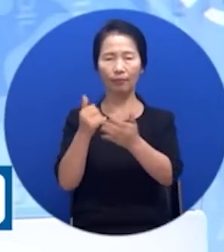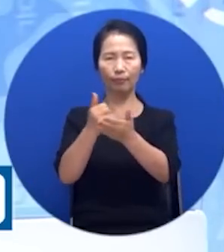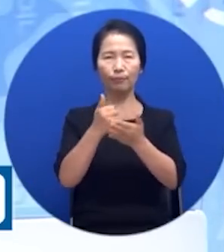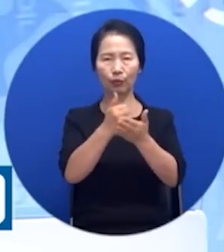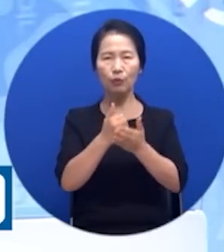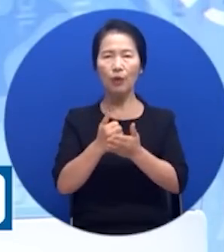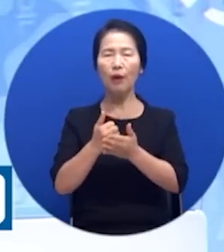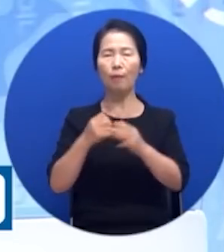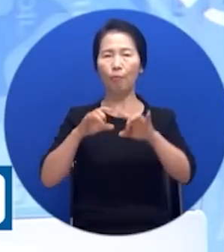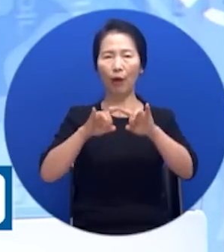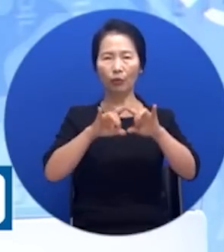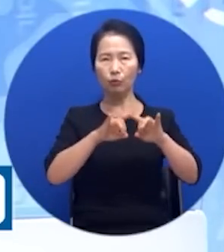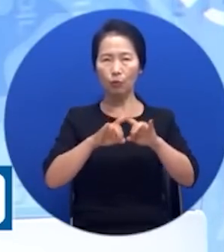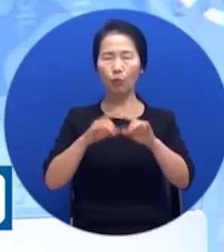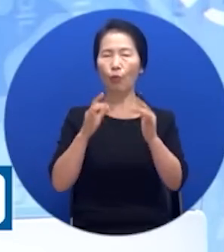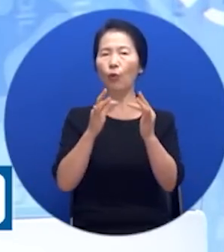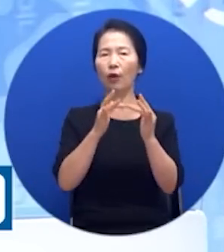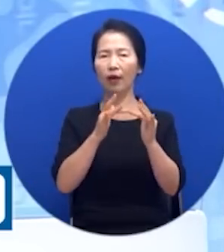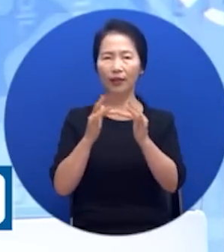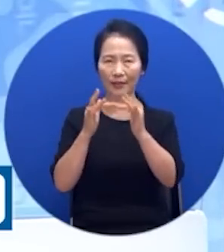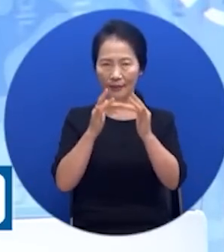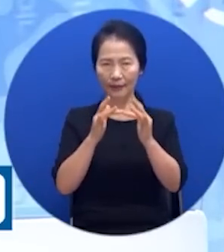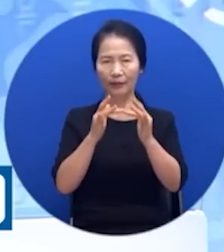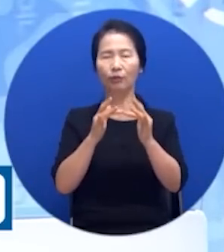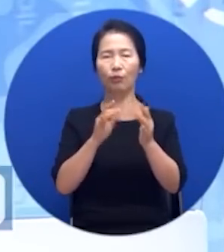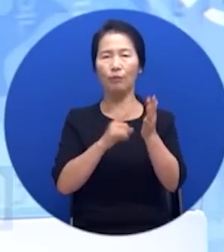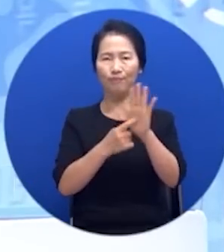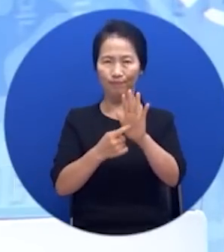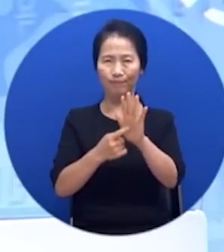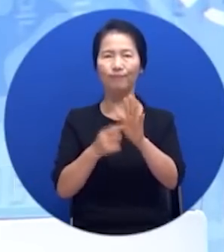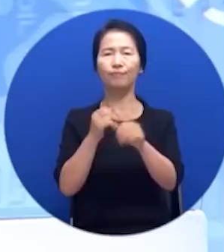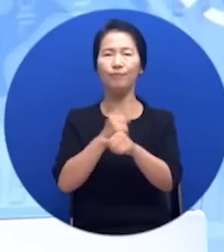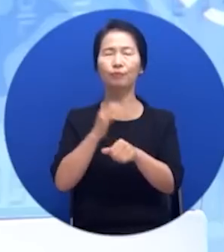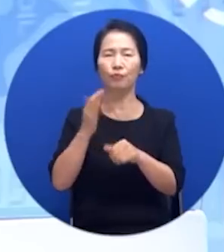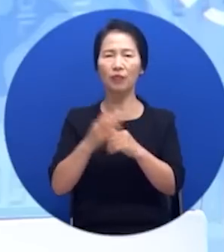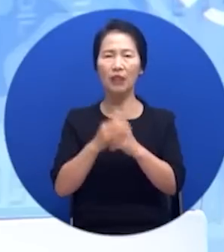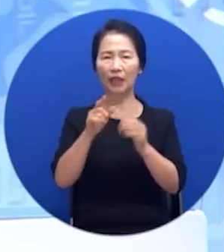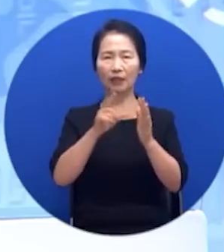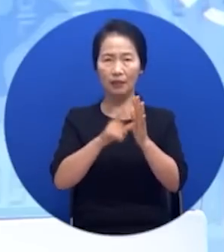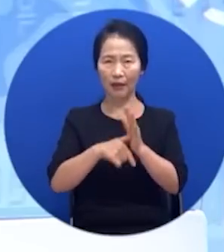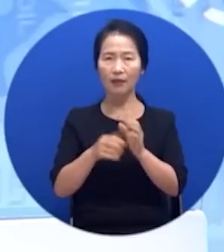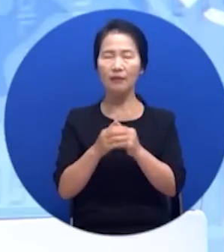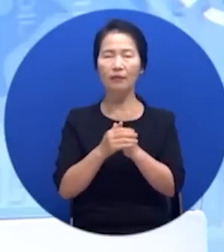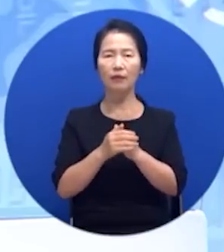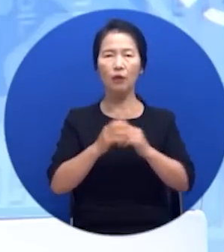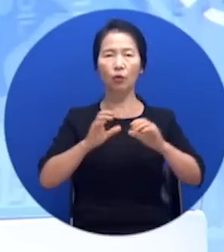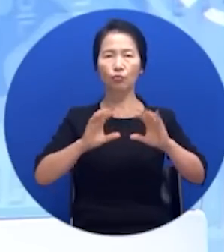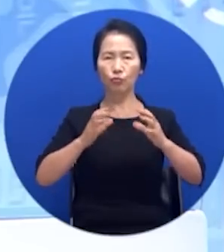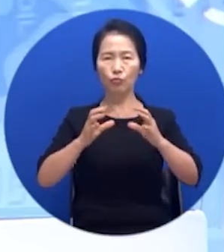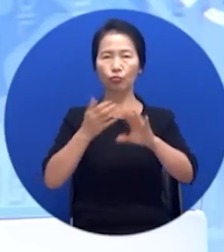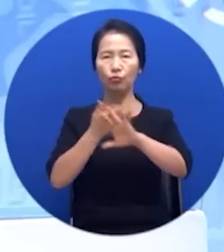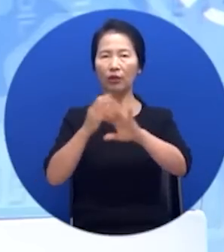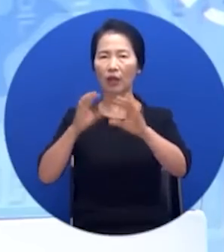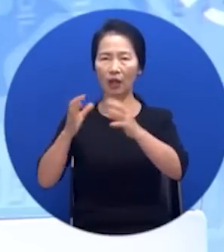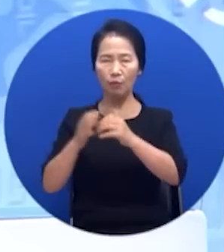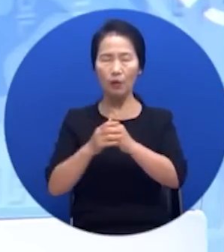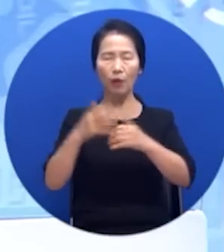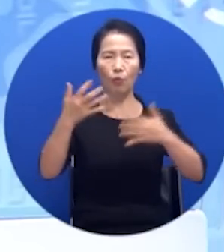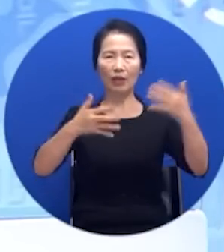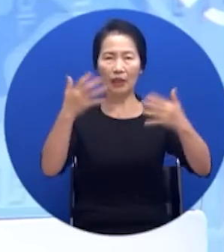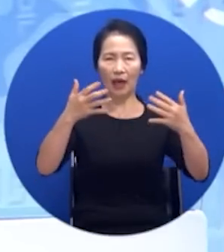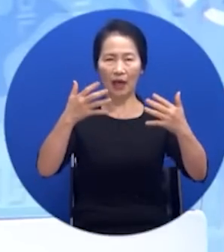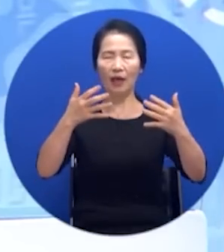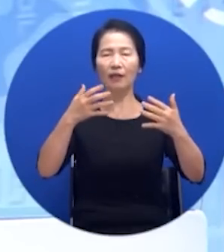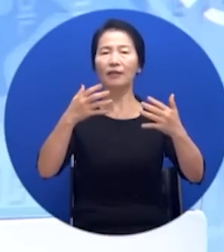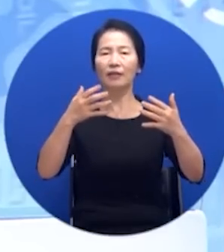시스템을 통해서 온라인 기도회로 개최하기로 되었습니다. 이 시간에 국내외에서 화상 시스템에